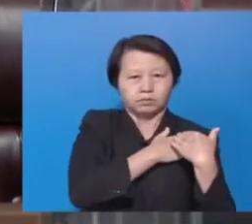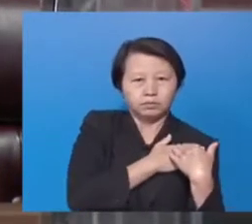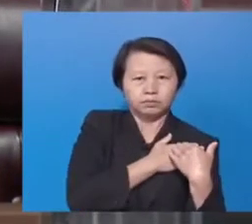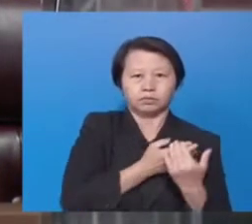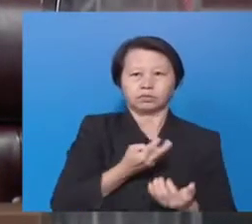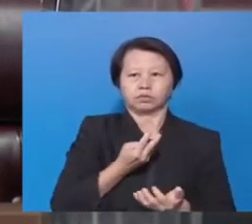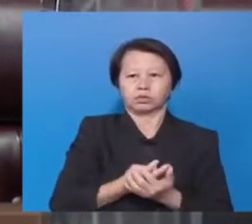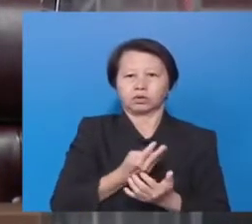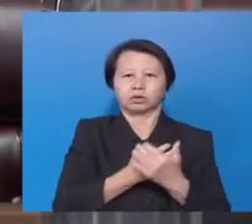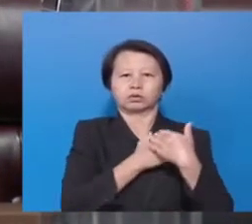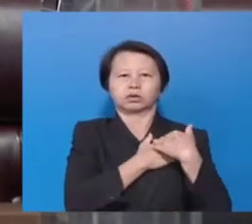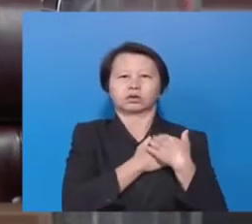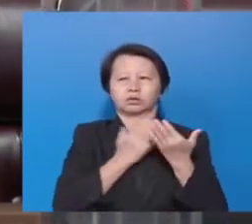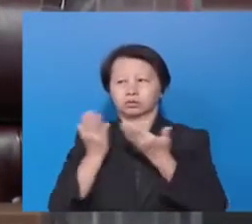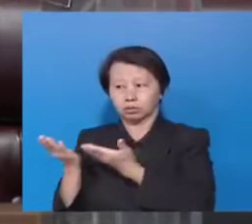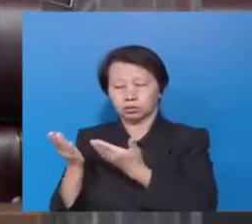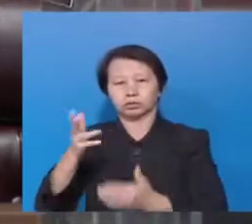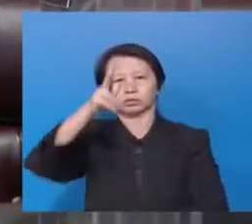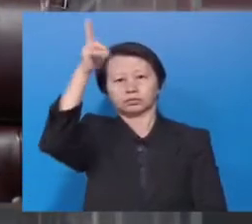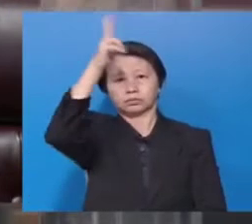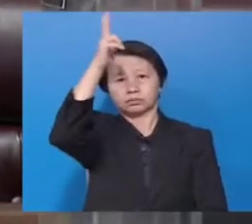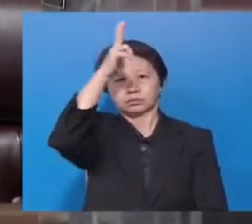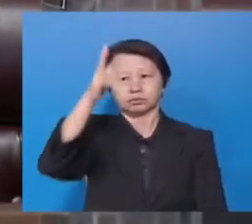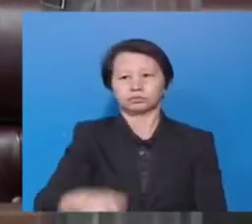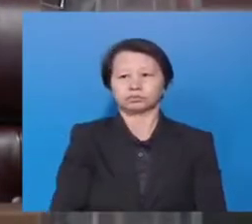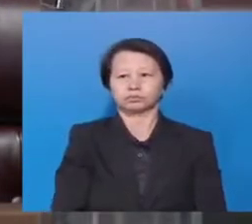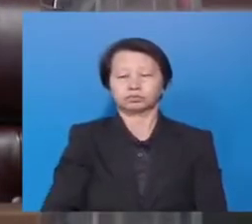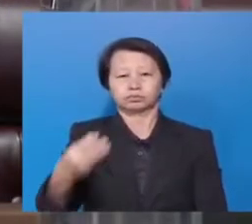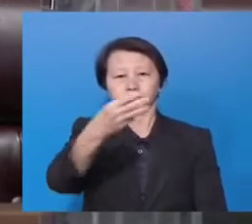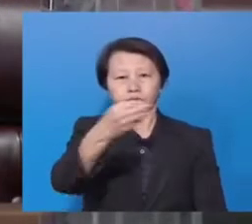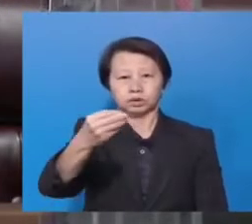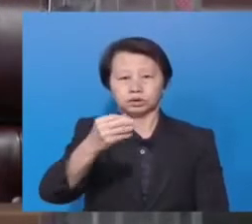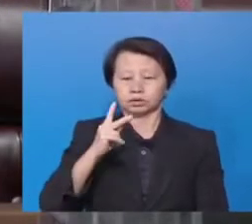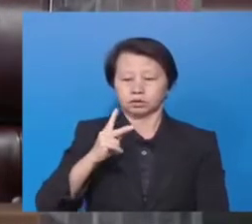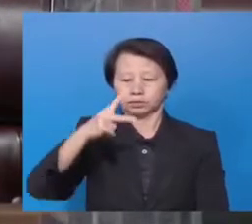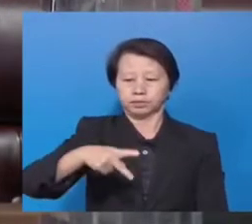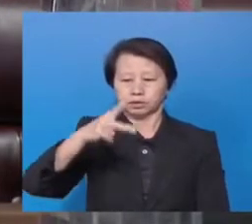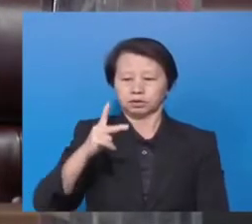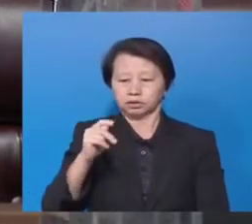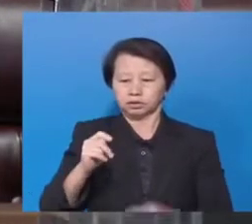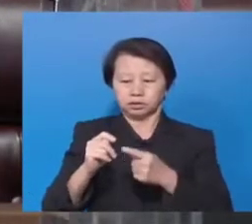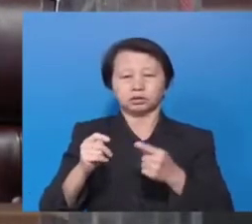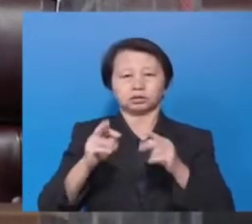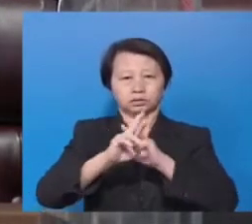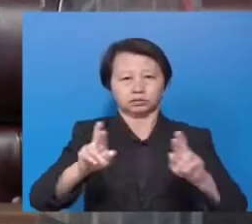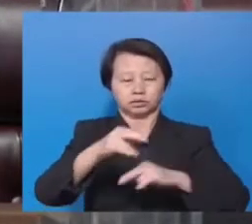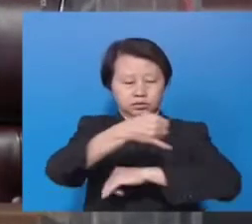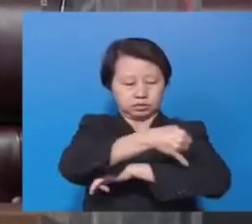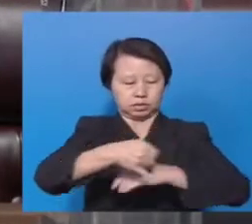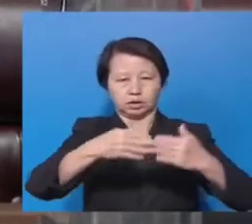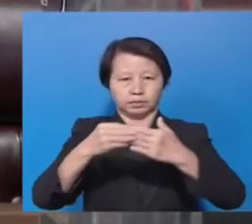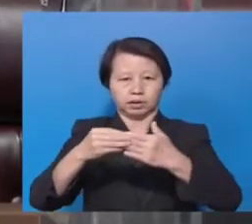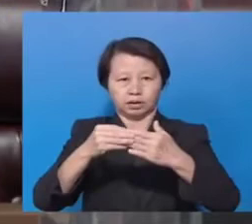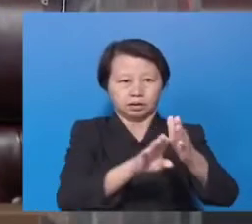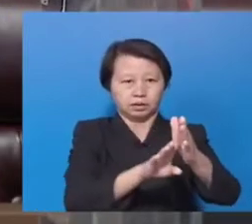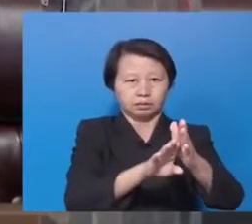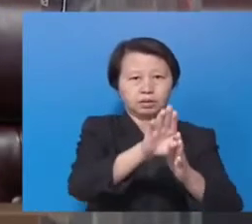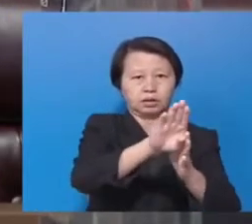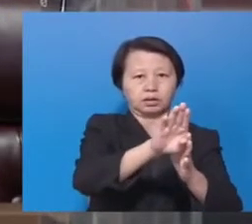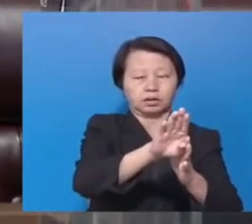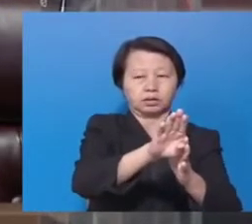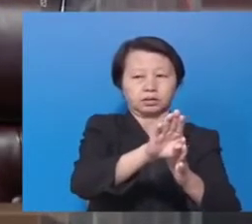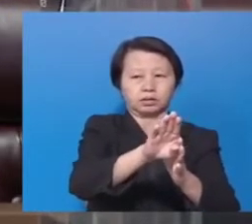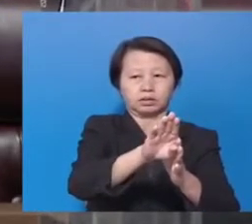beban keuangan jadi tanggungkrajan Disamping itu KPU juga sedang menyediakan garis panduan pembangunan